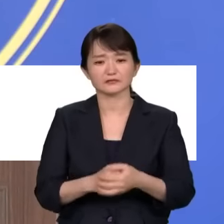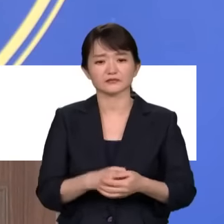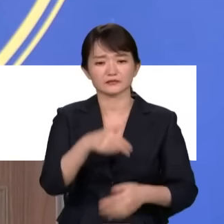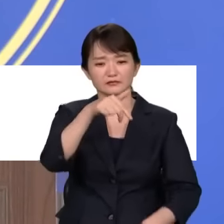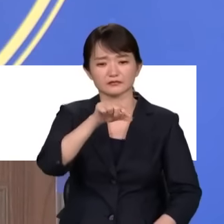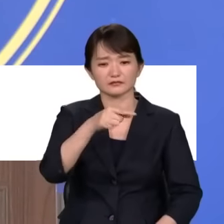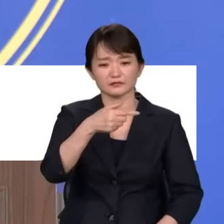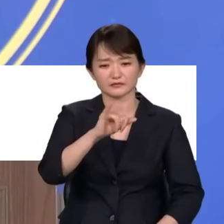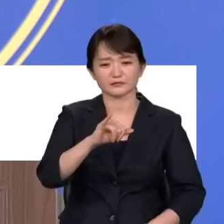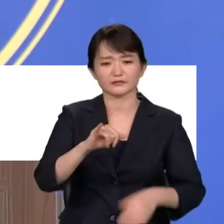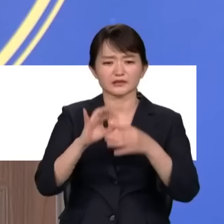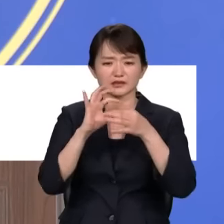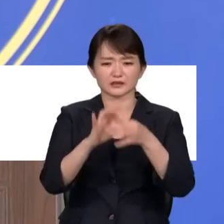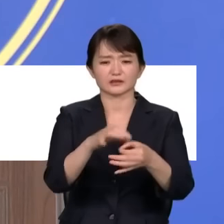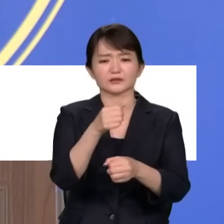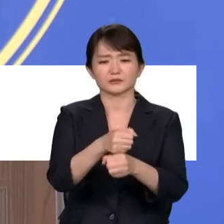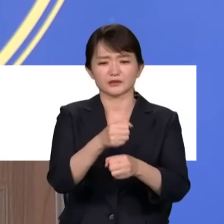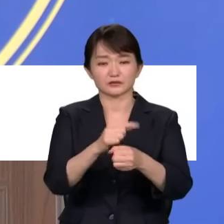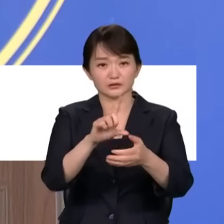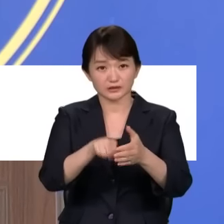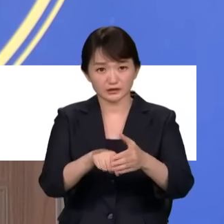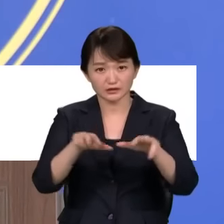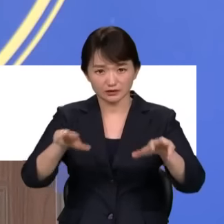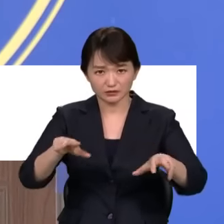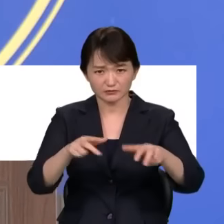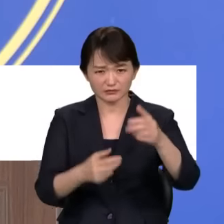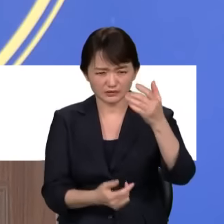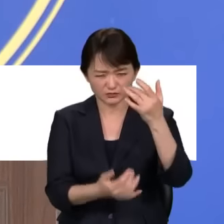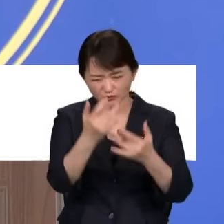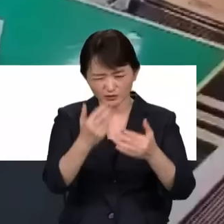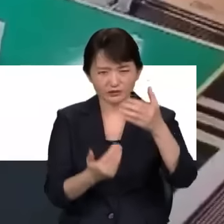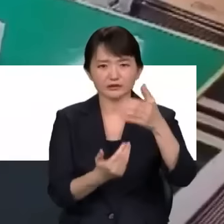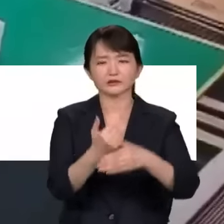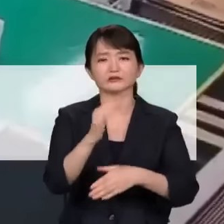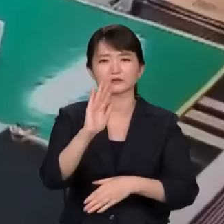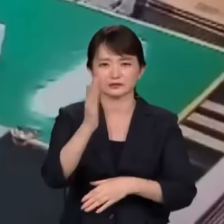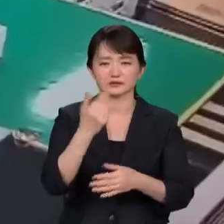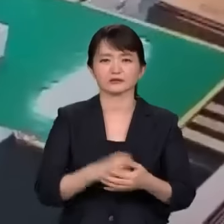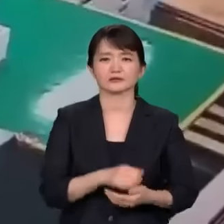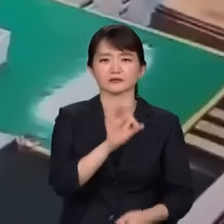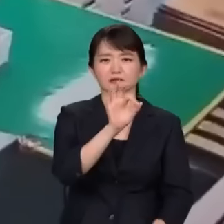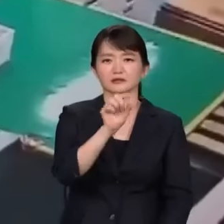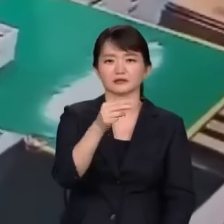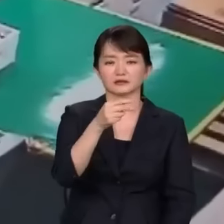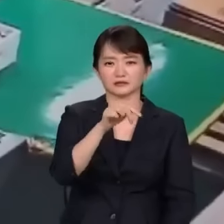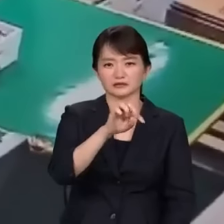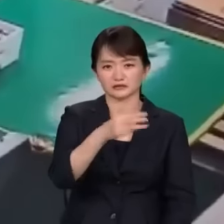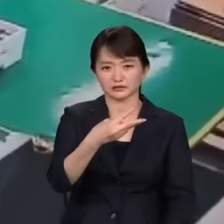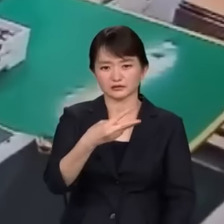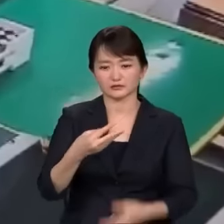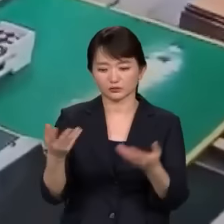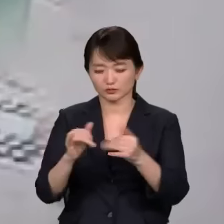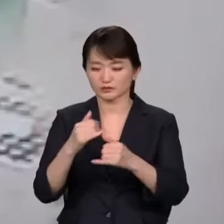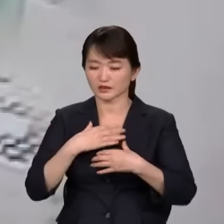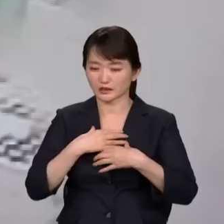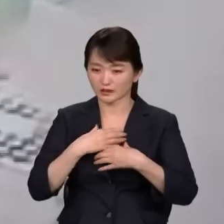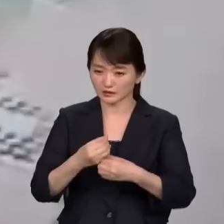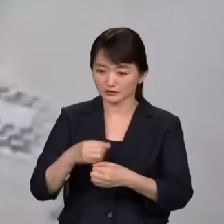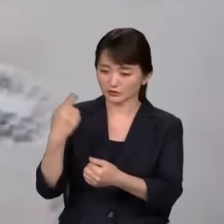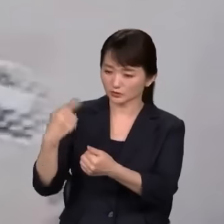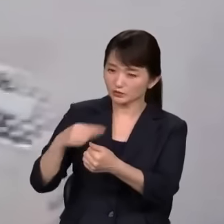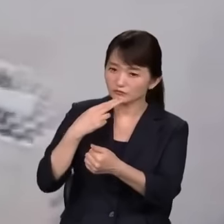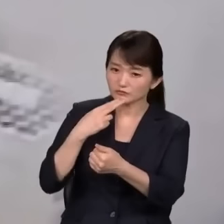전지를 계속 생산해 오던 중에 이번 사고가 발생하였습니다. 아리셀은 노동자들에게 안전교육을 하지도 않았고 사고